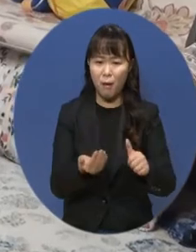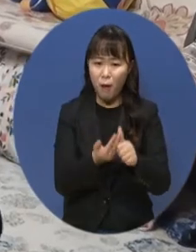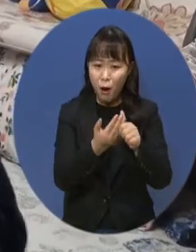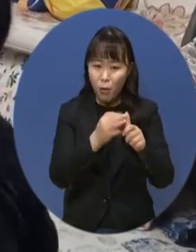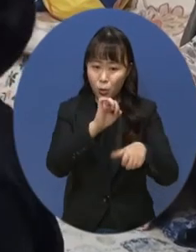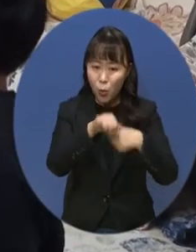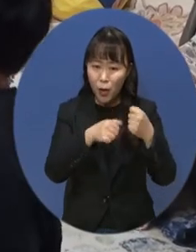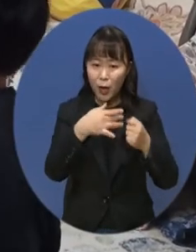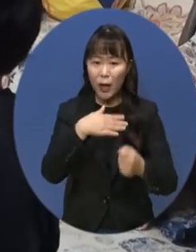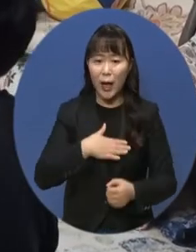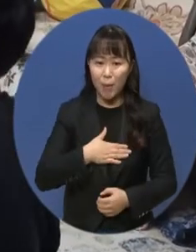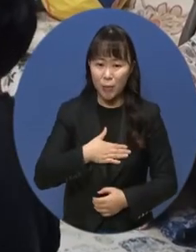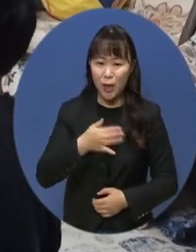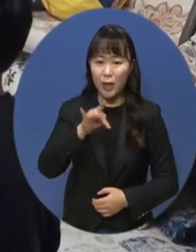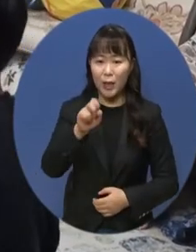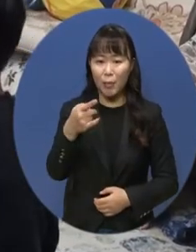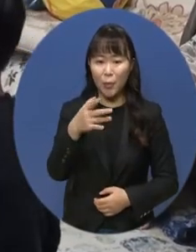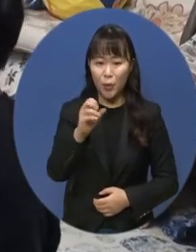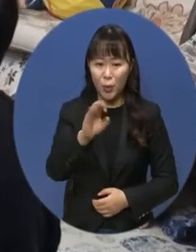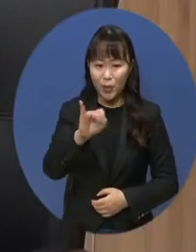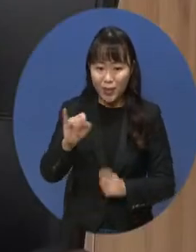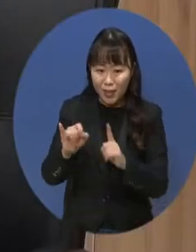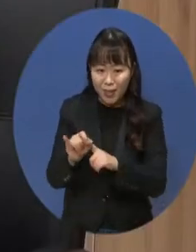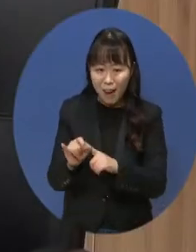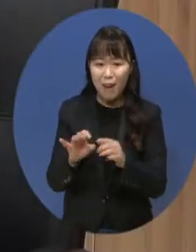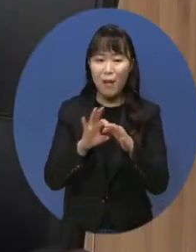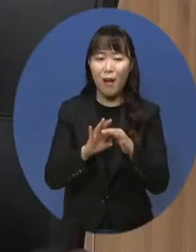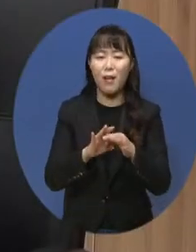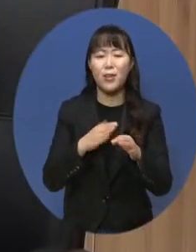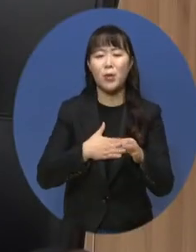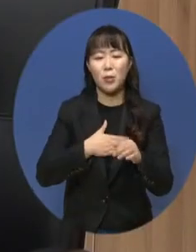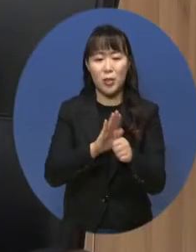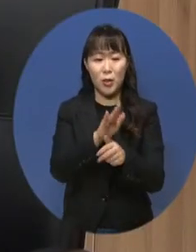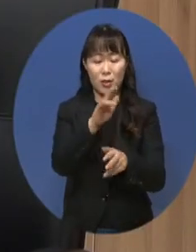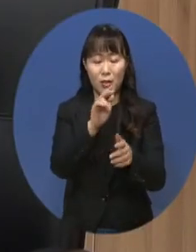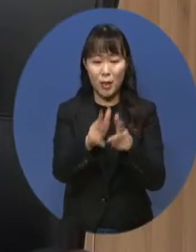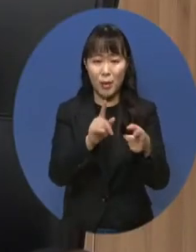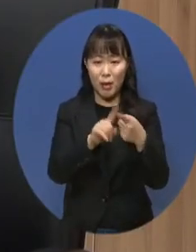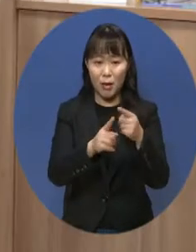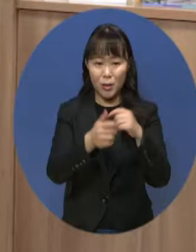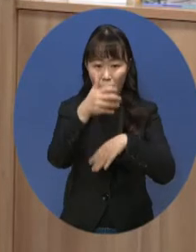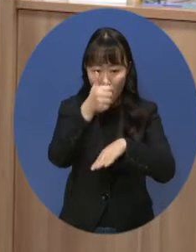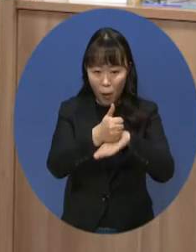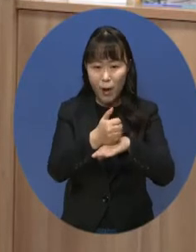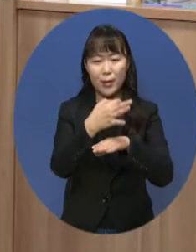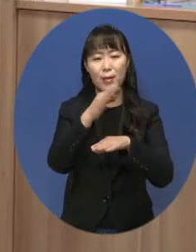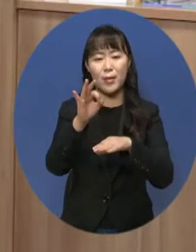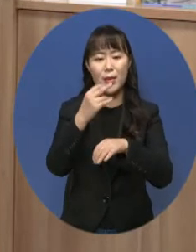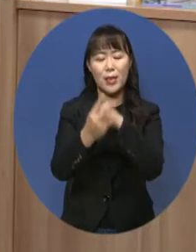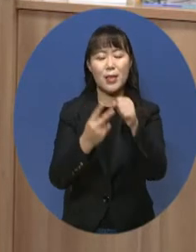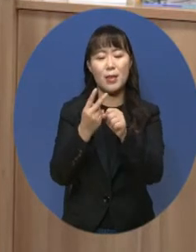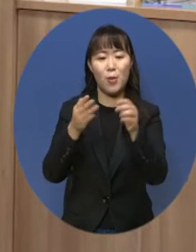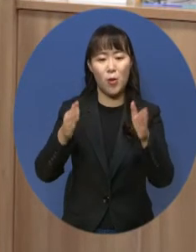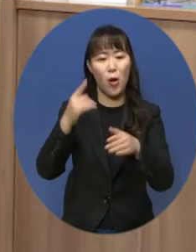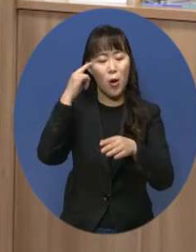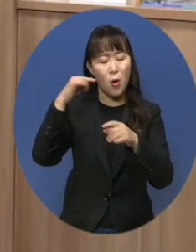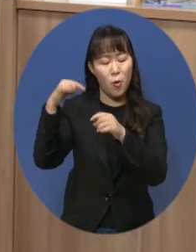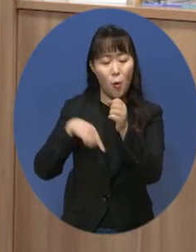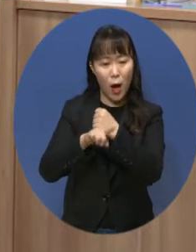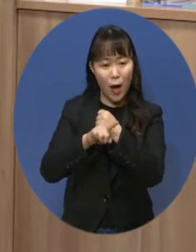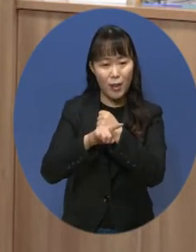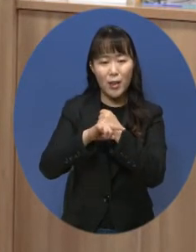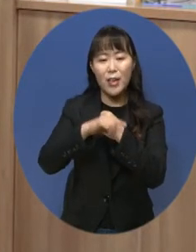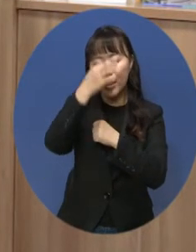감동이를 활용한 장애인 가족 정서지원 사업 성과를 인정받아 2년 연속 과학기술정보통신부